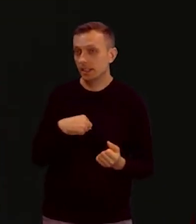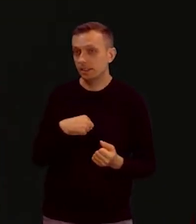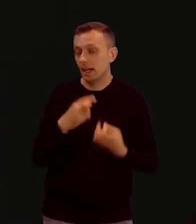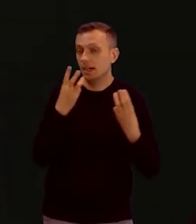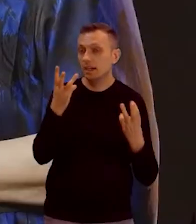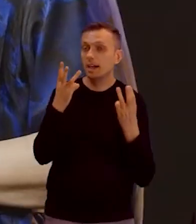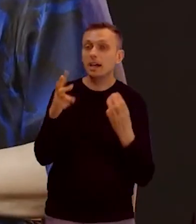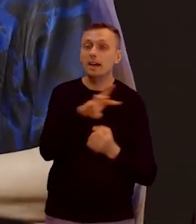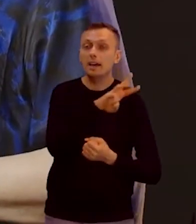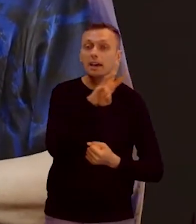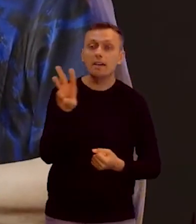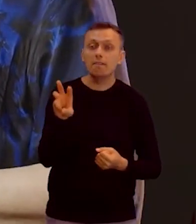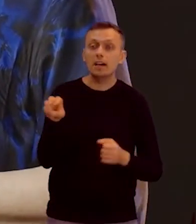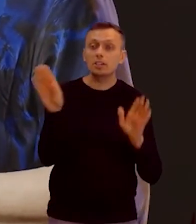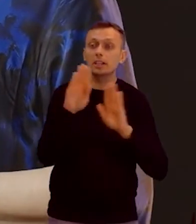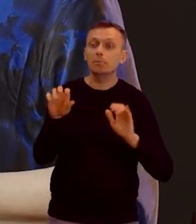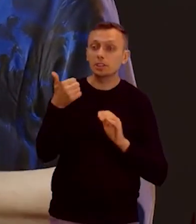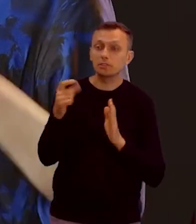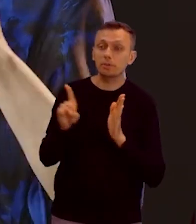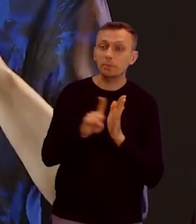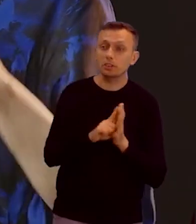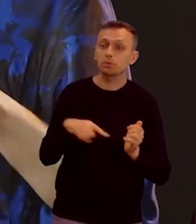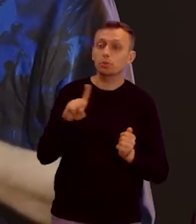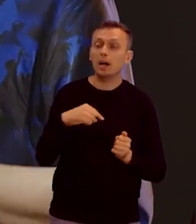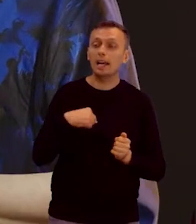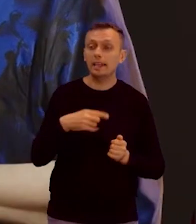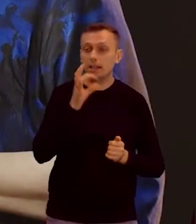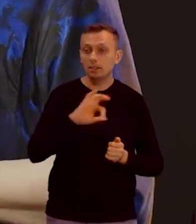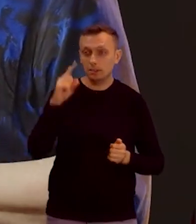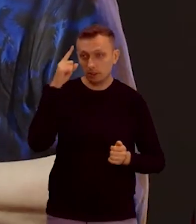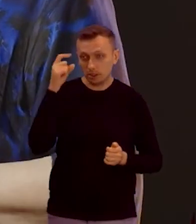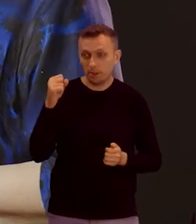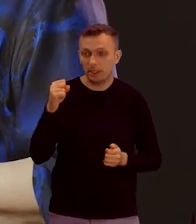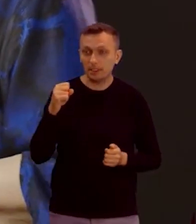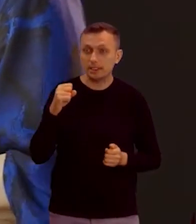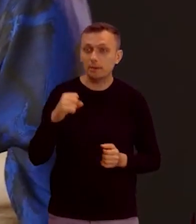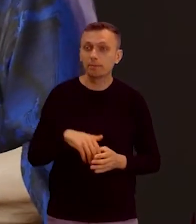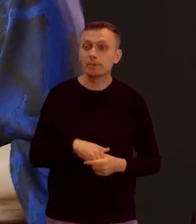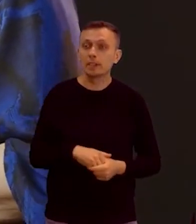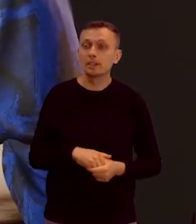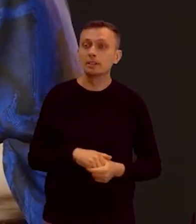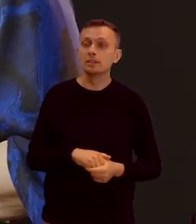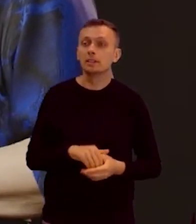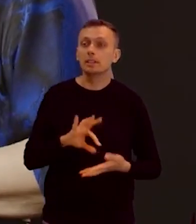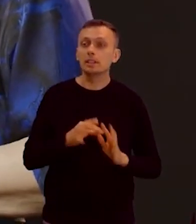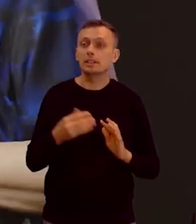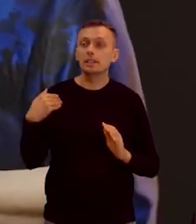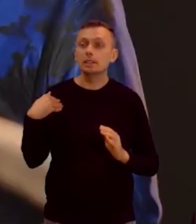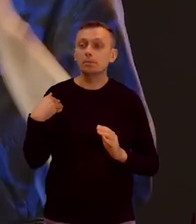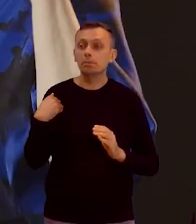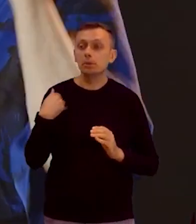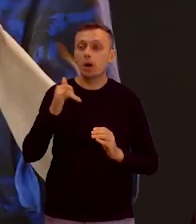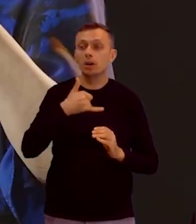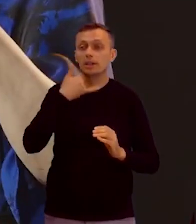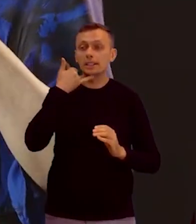pierwszy. Natomiast dobrze pamiętam ten moment, kiedy zadzwonił do mnie ktoś absolutnie wyjątkowy.